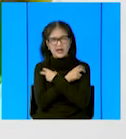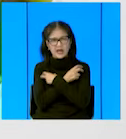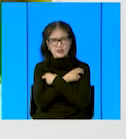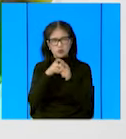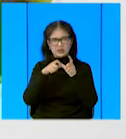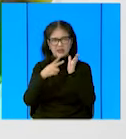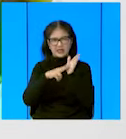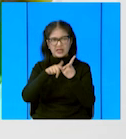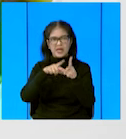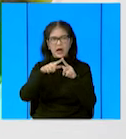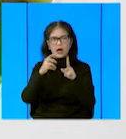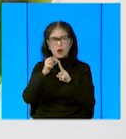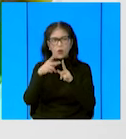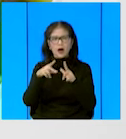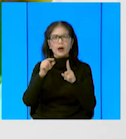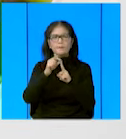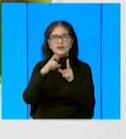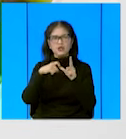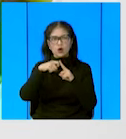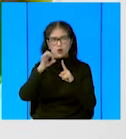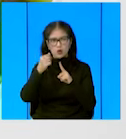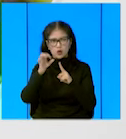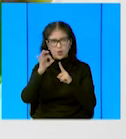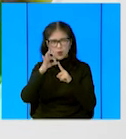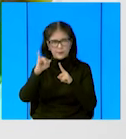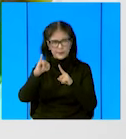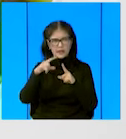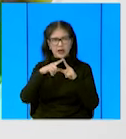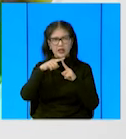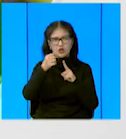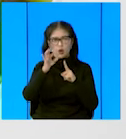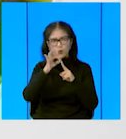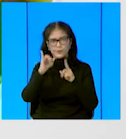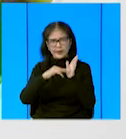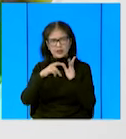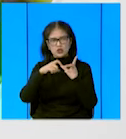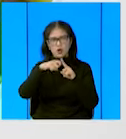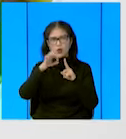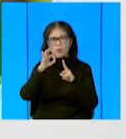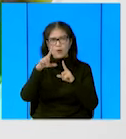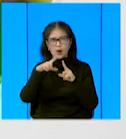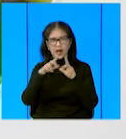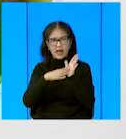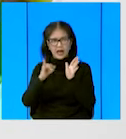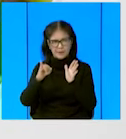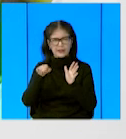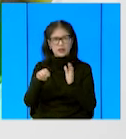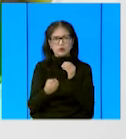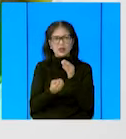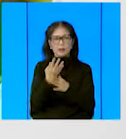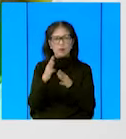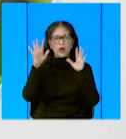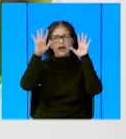senyawa beracun dan efek psikotropika, diantaranya atropin, skopolami, hiasiamin. Bisa menimbulkan